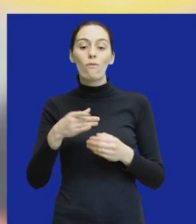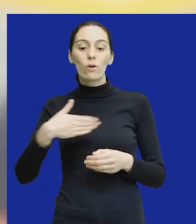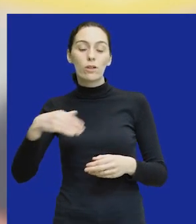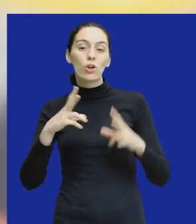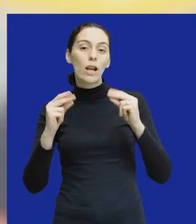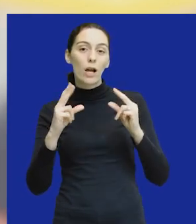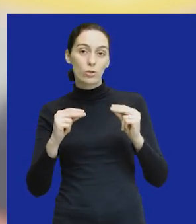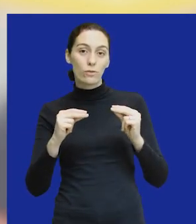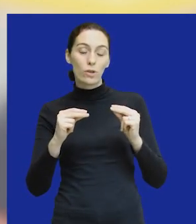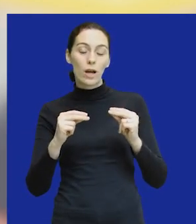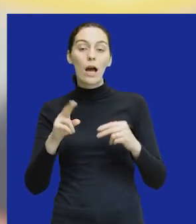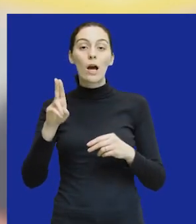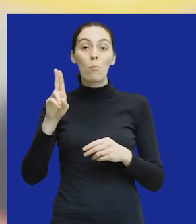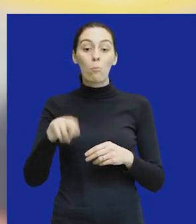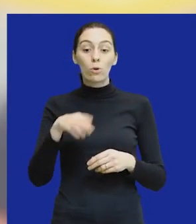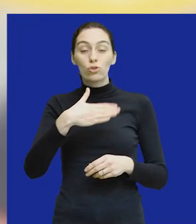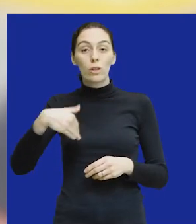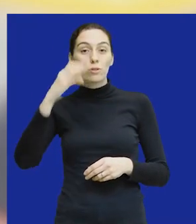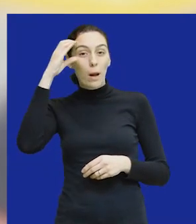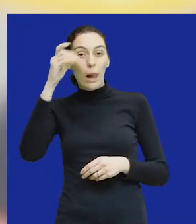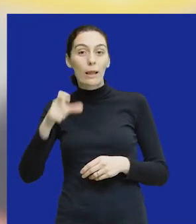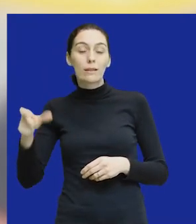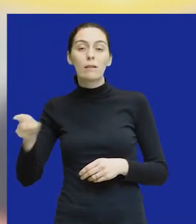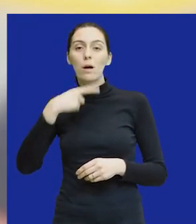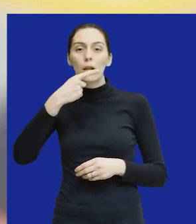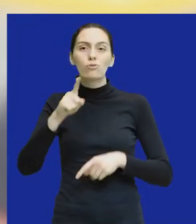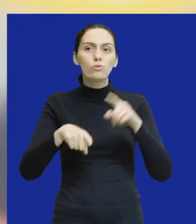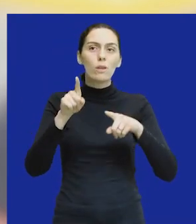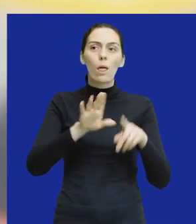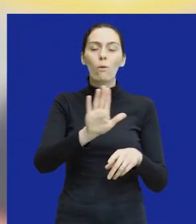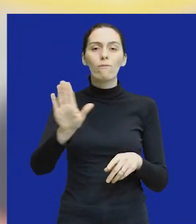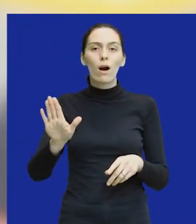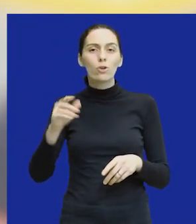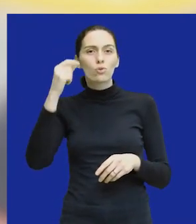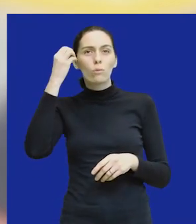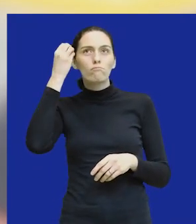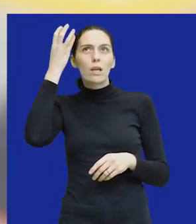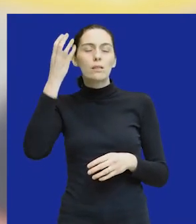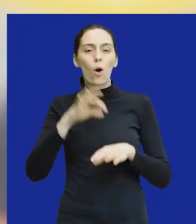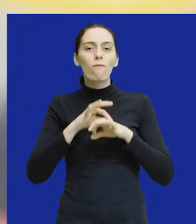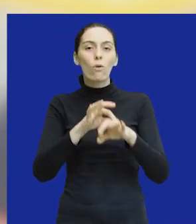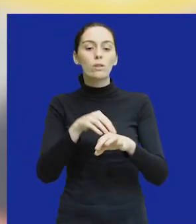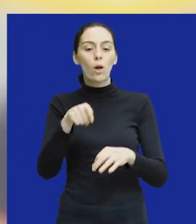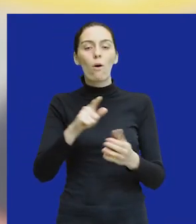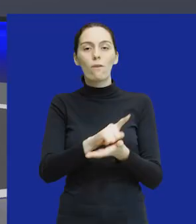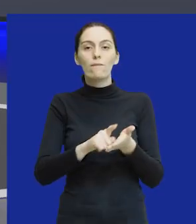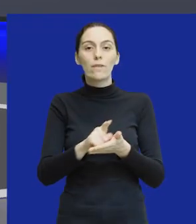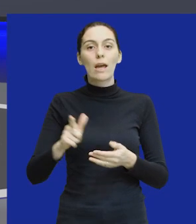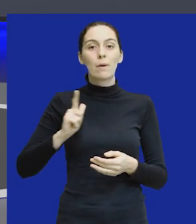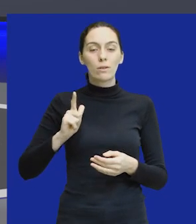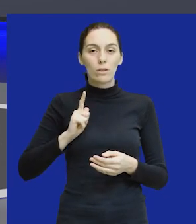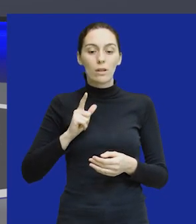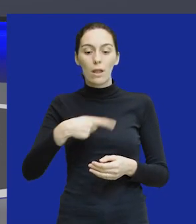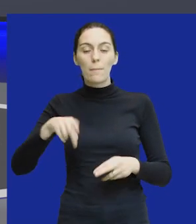Za kraj, evo, ovog našeg razgovora, možete li našim gledateljima reći neku vašu misao, vodilju za ovo vrijeme do Šašća,